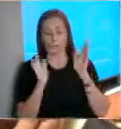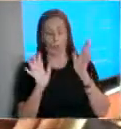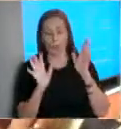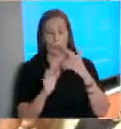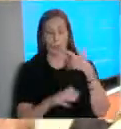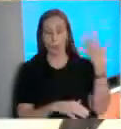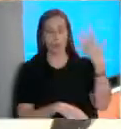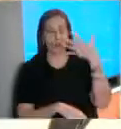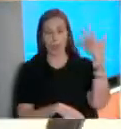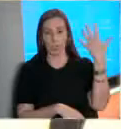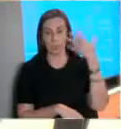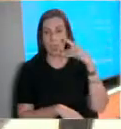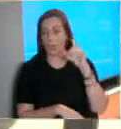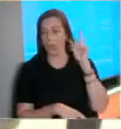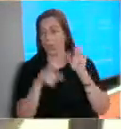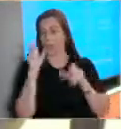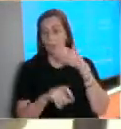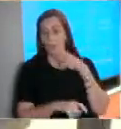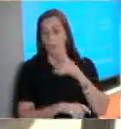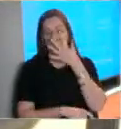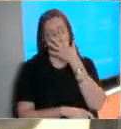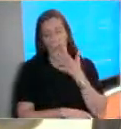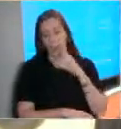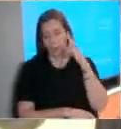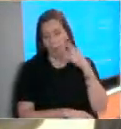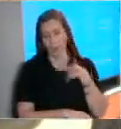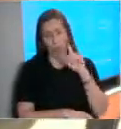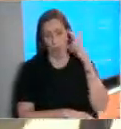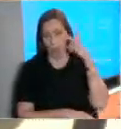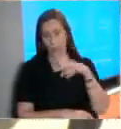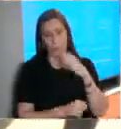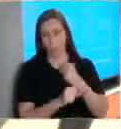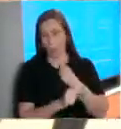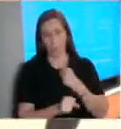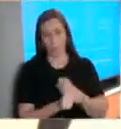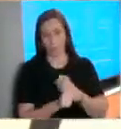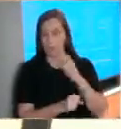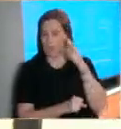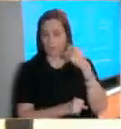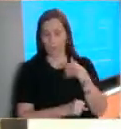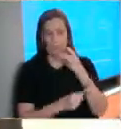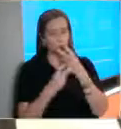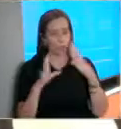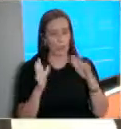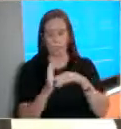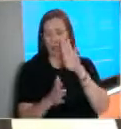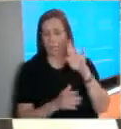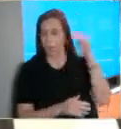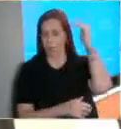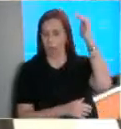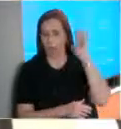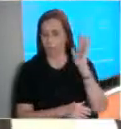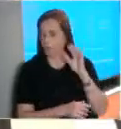במשך המון שנים, אבל הציבור הישראלי הוא נאיבי לפי דעתי, והוא לא מבין מה עושים לו. לפי דעתי זה לא משנה אם זה ביבי או